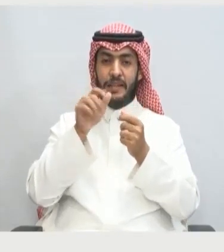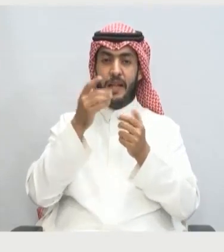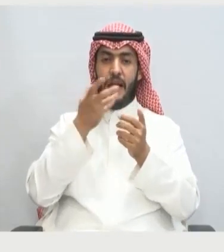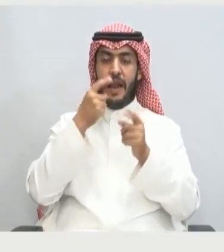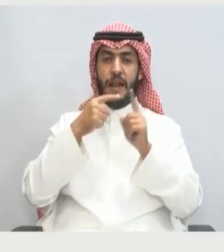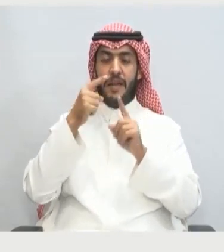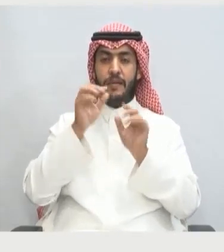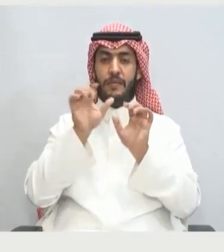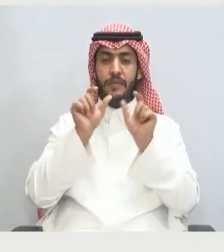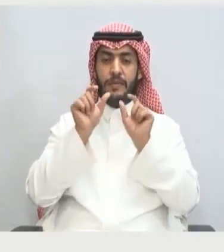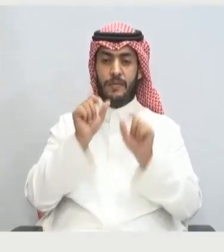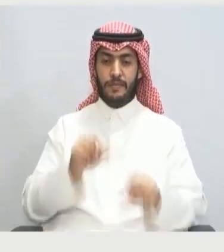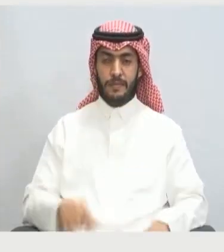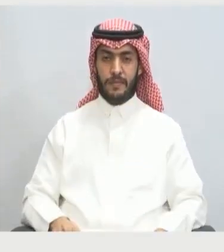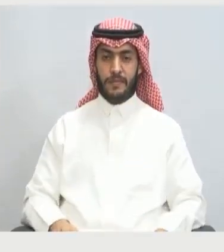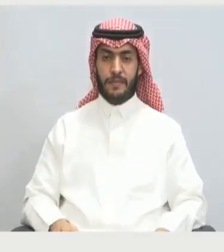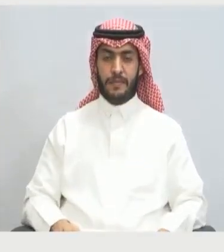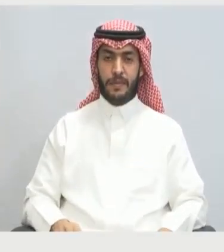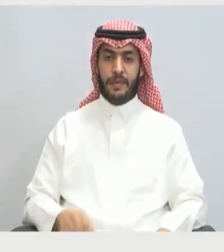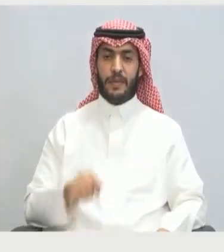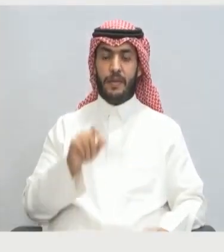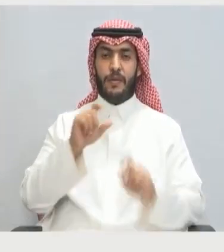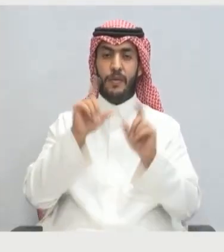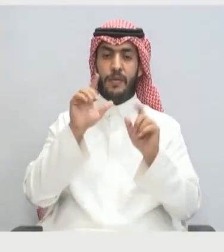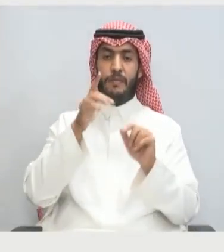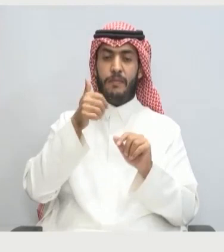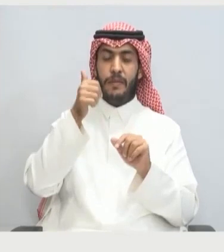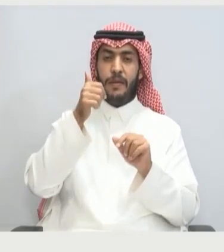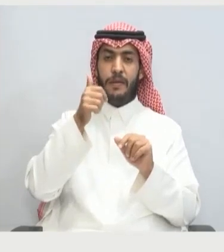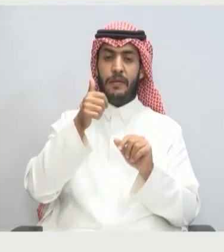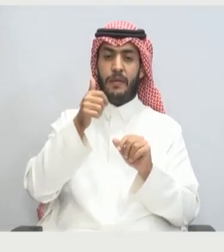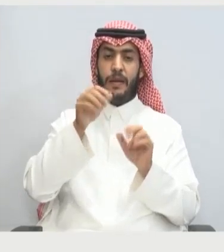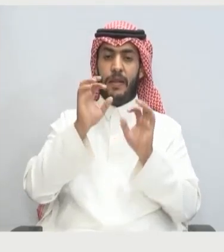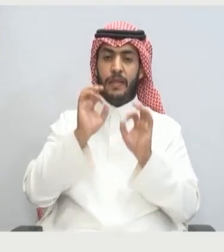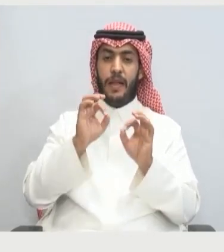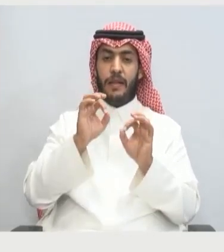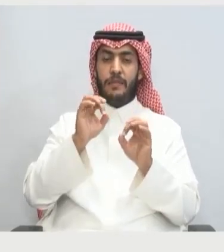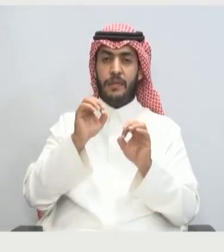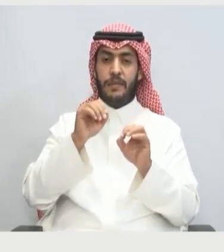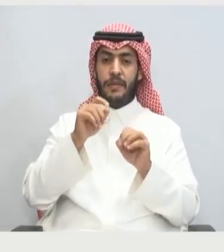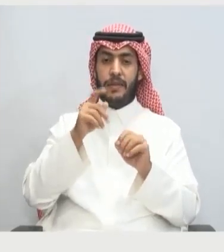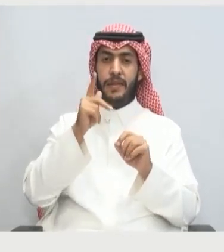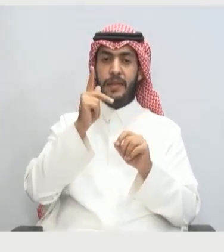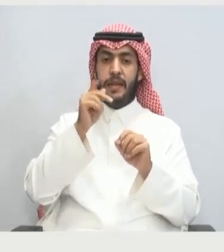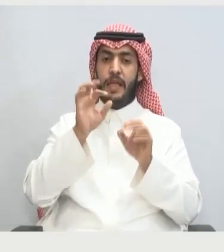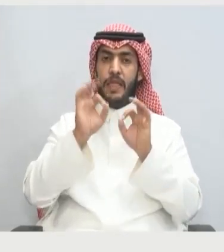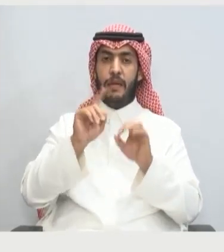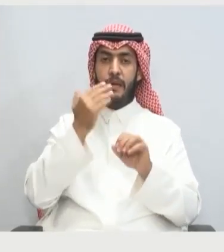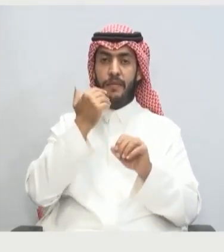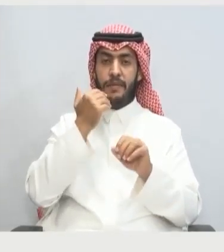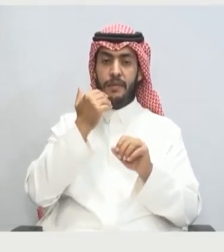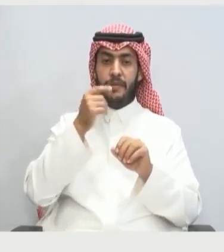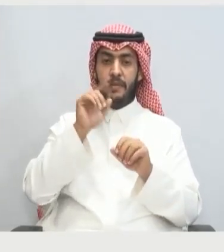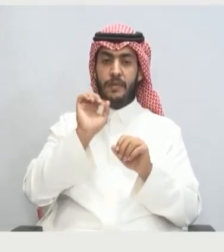درجات حراره معينه وضح متى يمكن ان يصبح ثابت سرعه التفاعل ك ليس ثابتا